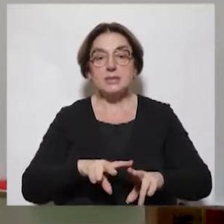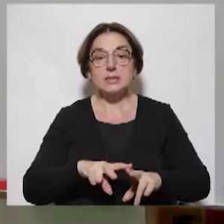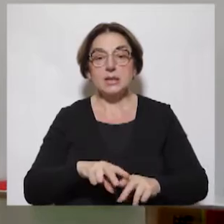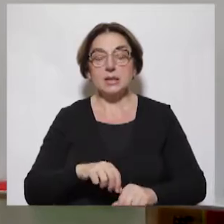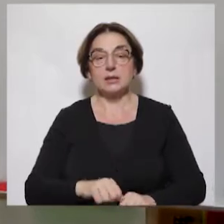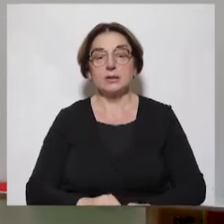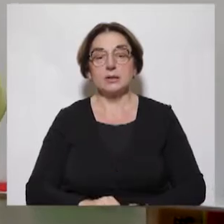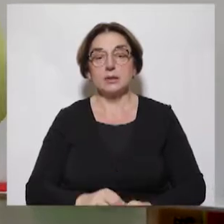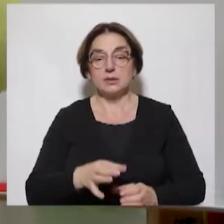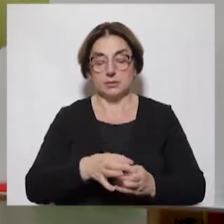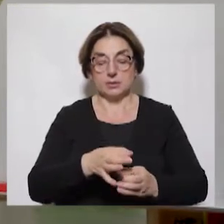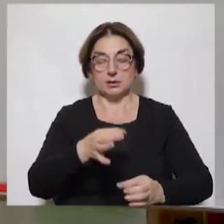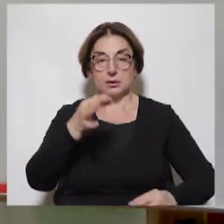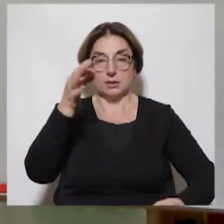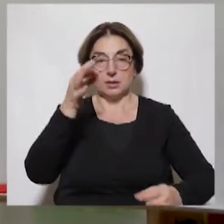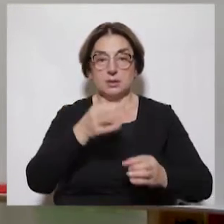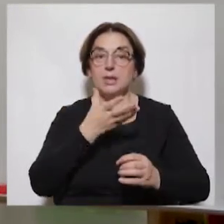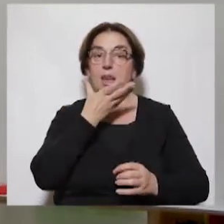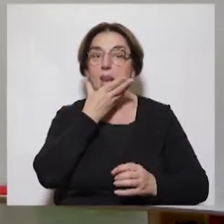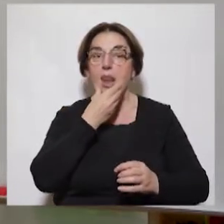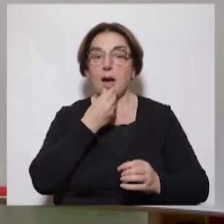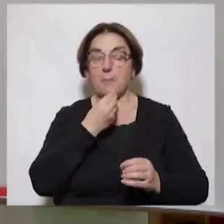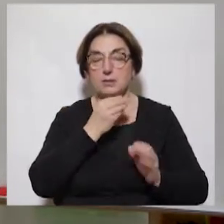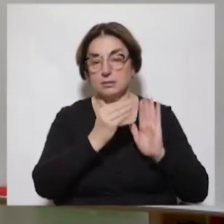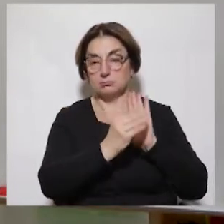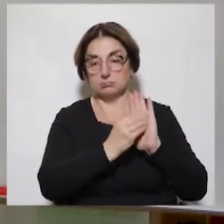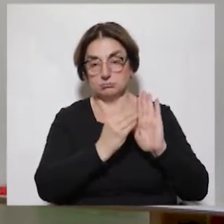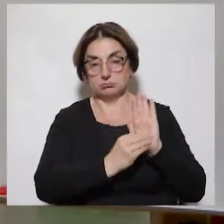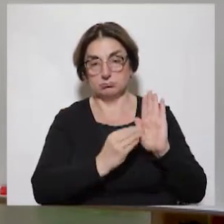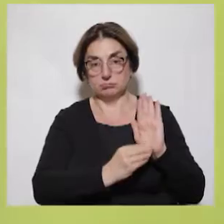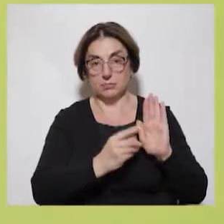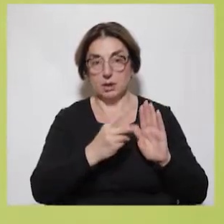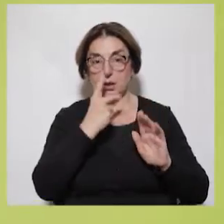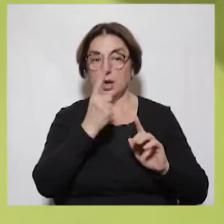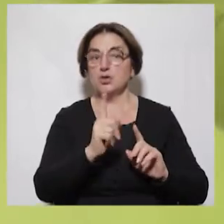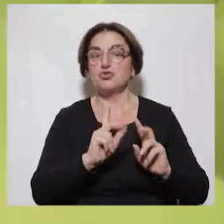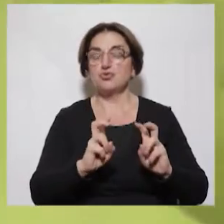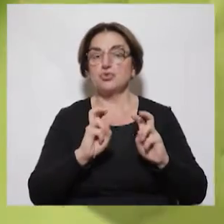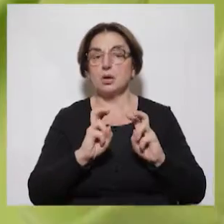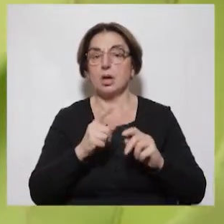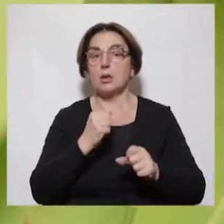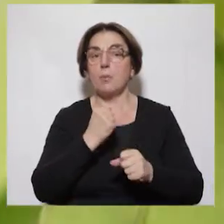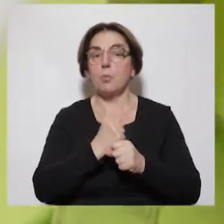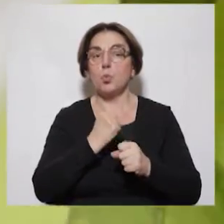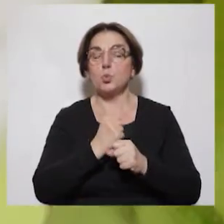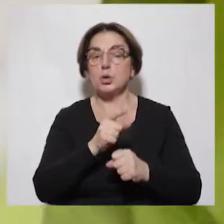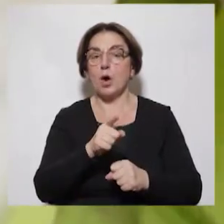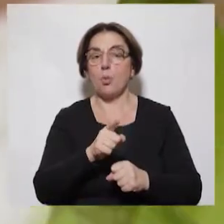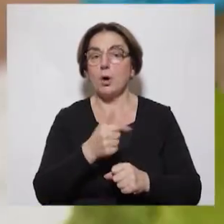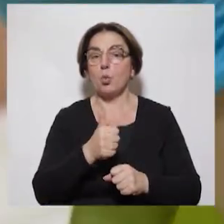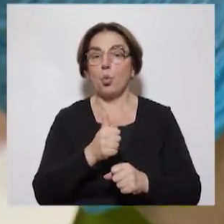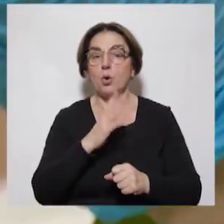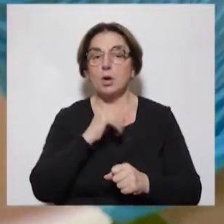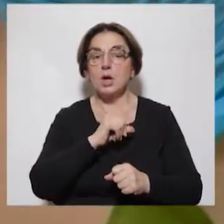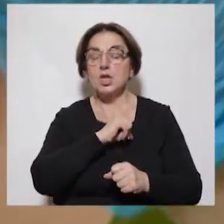დეფლეგმატორი, რომელსაც თქვენ ხედავთ, ძალიან ლამაზად გამოიყურება ერთ შეხედვით. მინდა აგიხსნათ მისი მუშაობის პრინციპი.